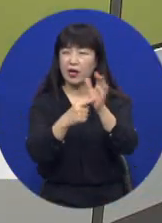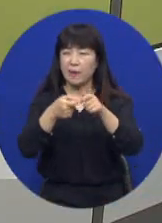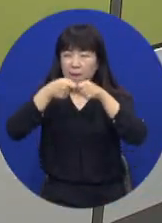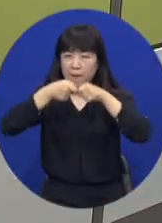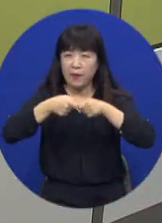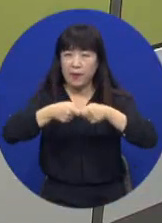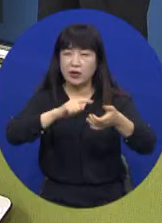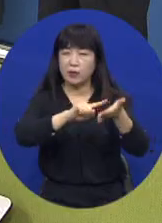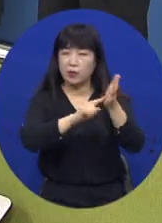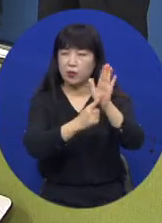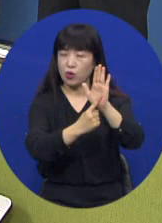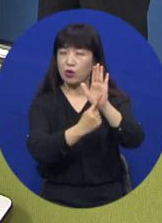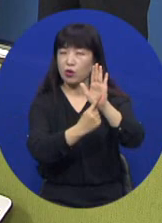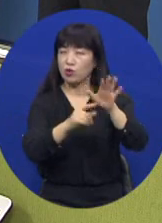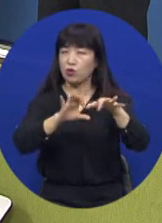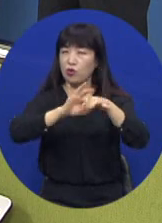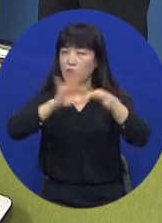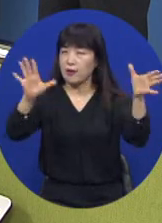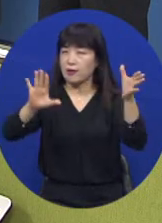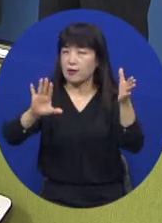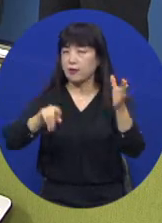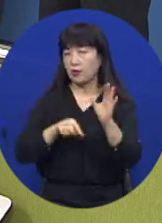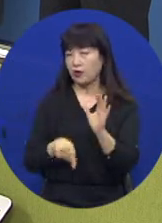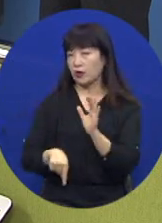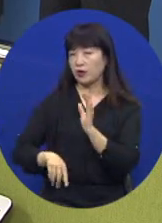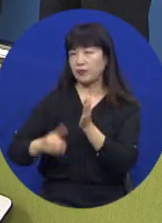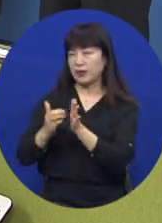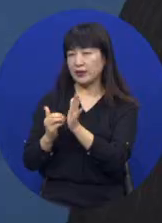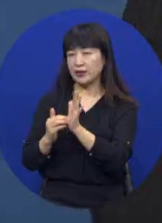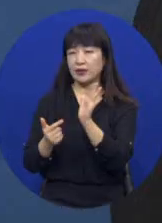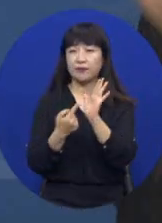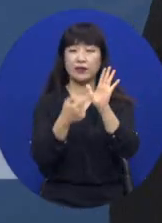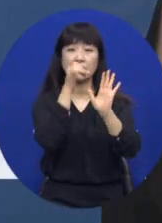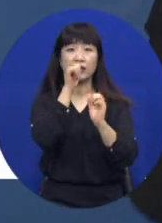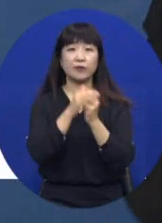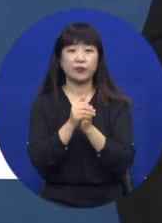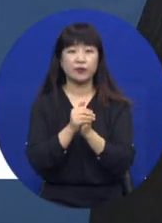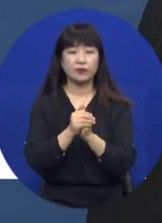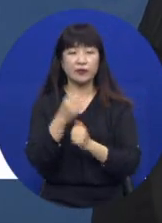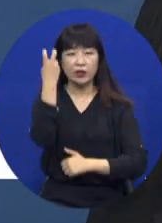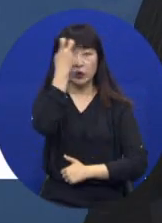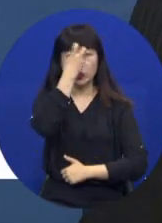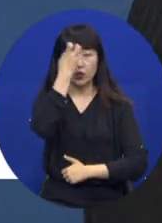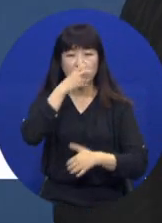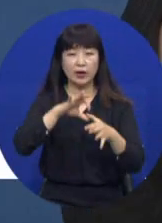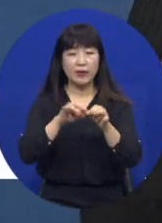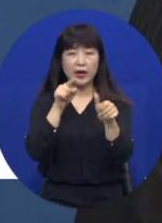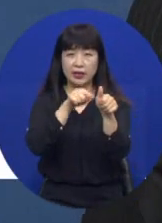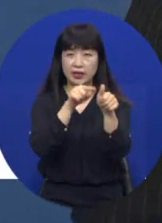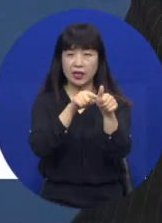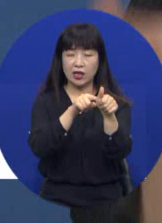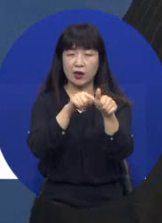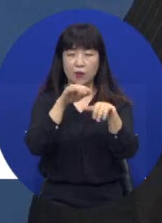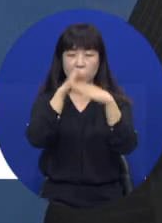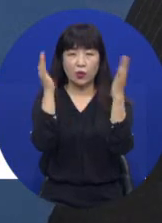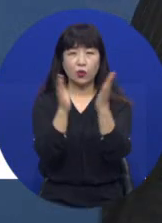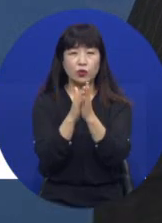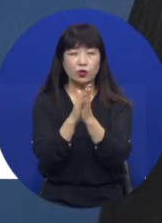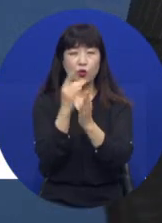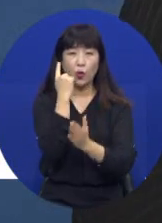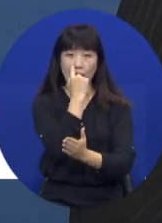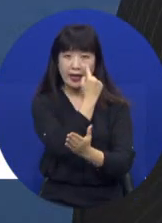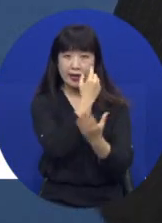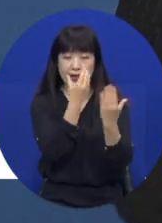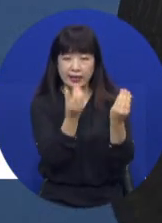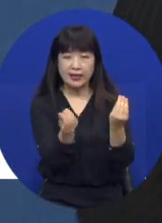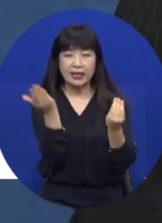공개했던 것과는 완전히 달라진 것입니다 역학조사를 통해 a 씨와 관련한 추가 정보가 확인될 경우